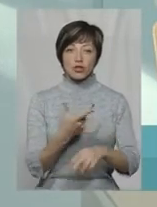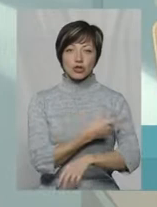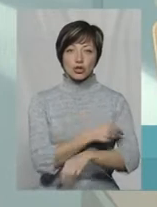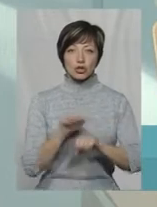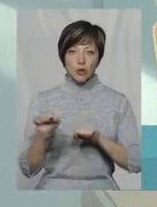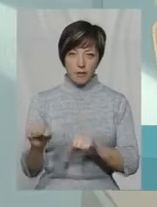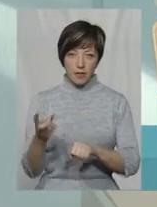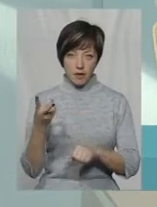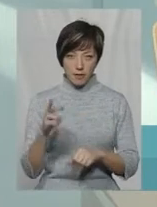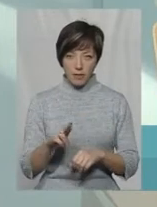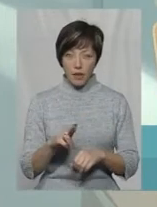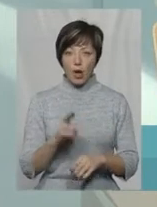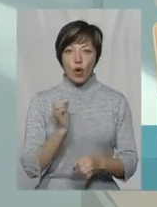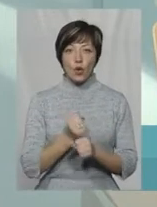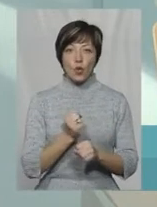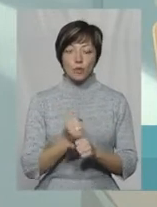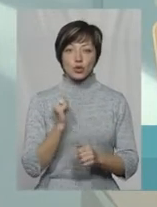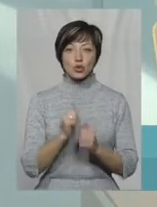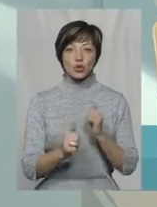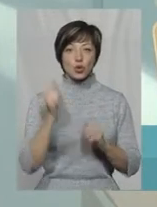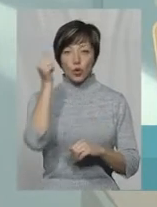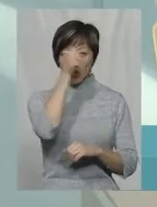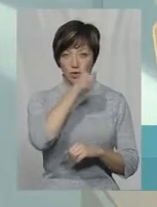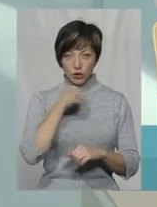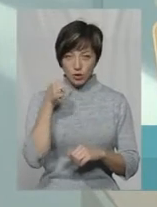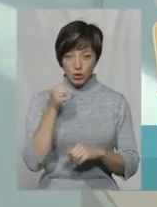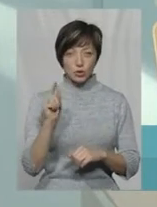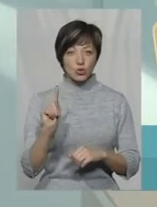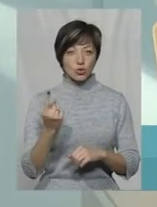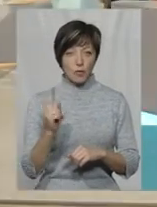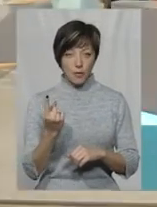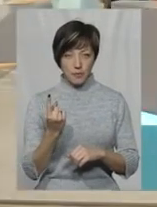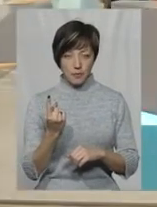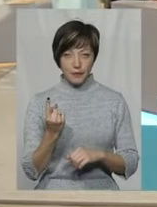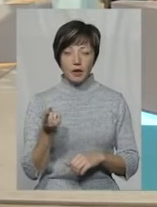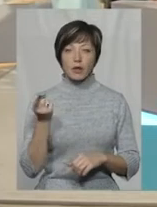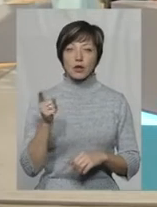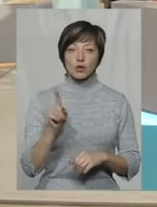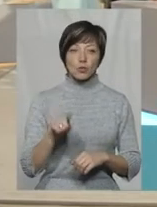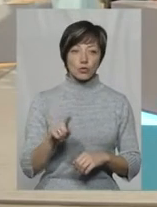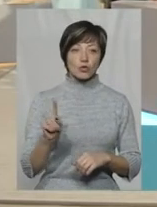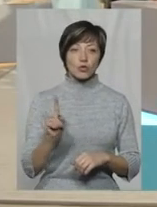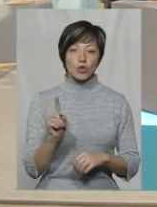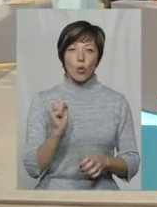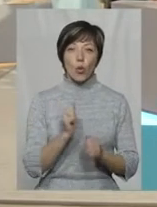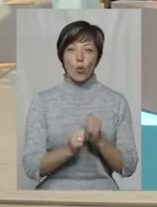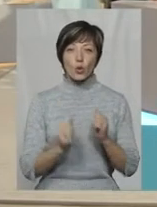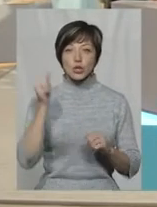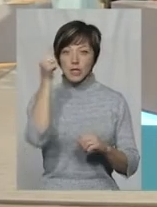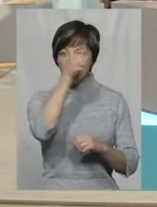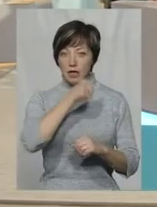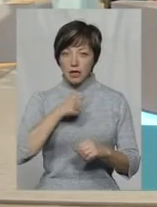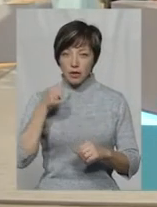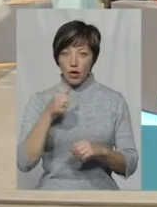щеплення. Вони робляться щорічно. А чому? А тому, що кожний рік, в